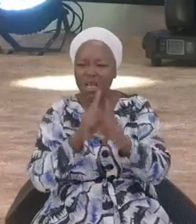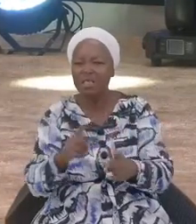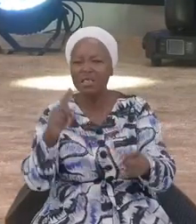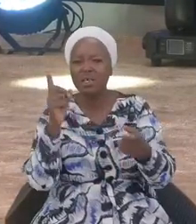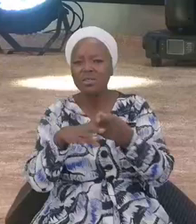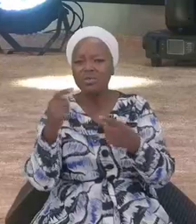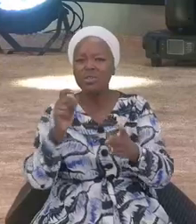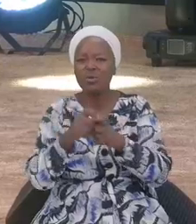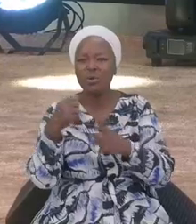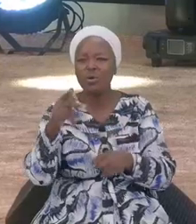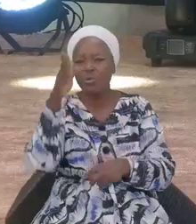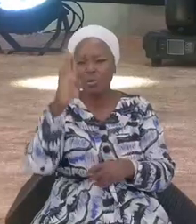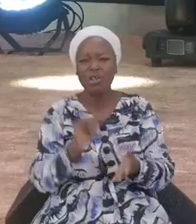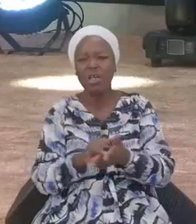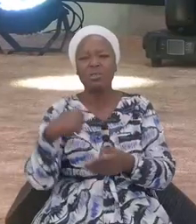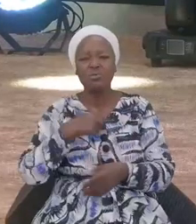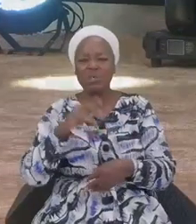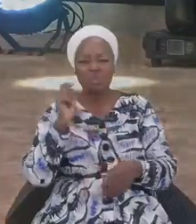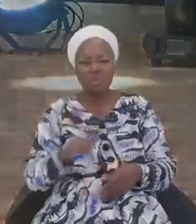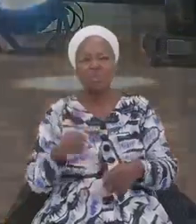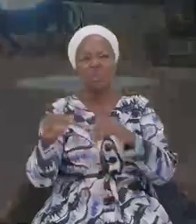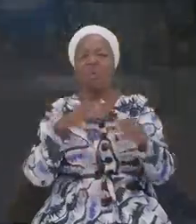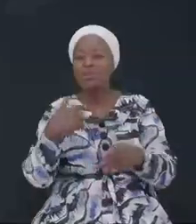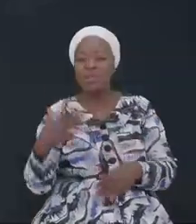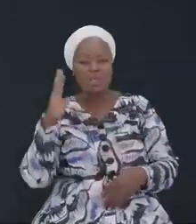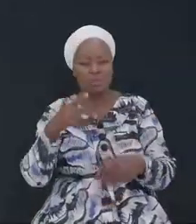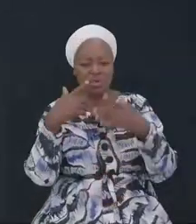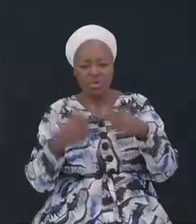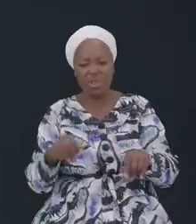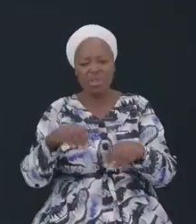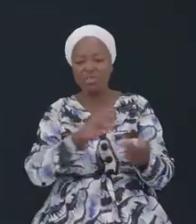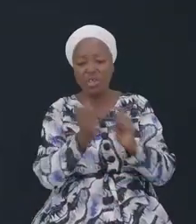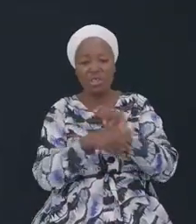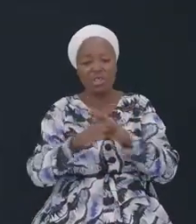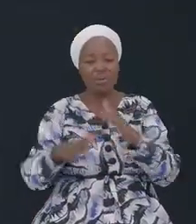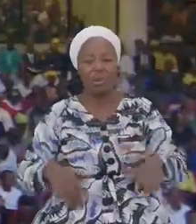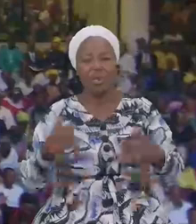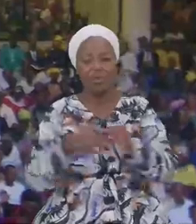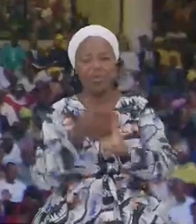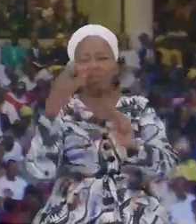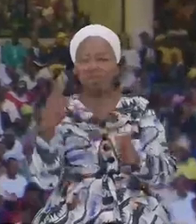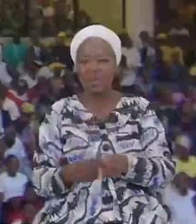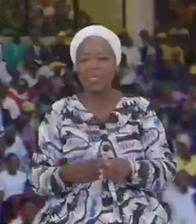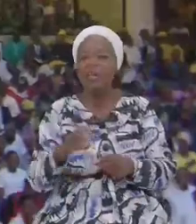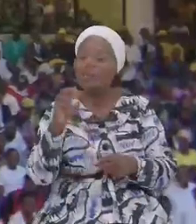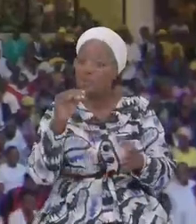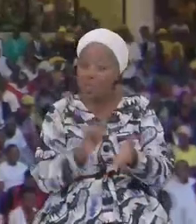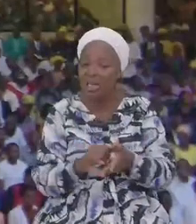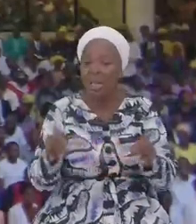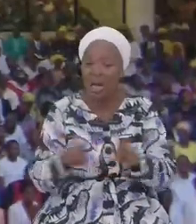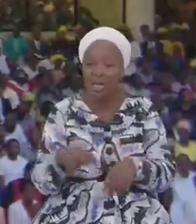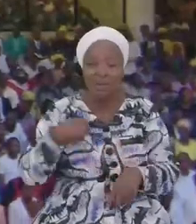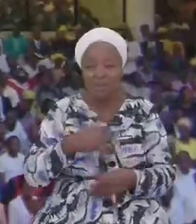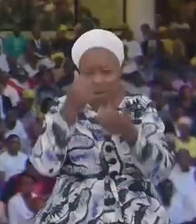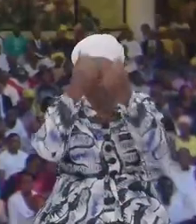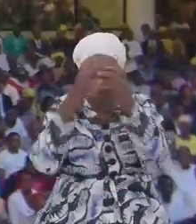répondu, obéi à la parole de Dieu comme on devait le faire. Les choses vont changer dans nos vies de prière. Afin que, comme nous